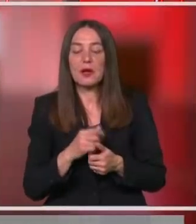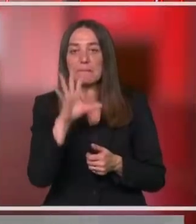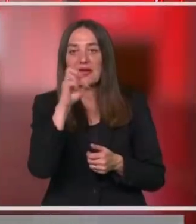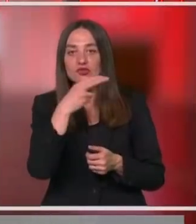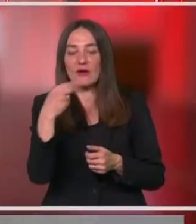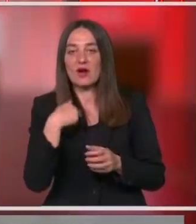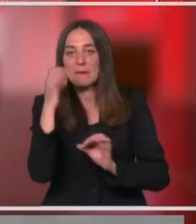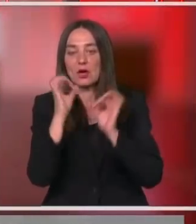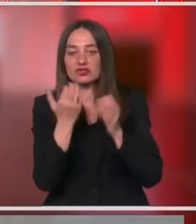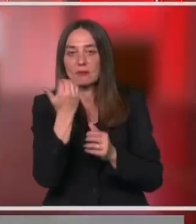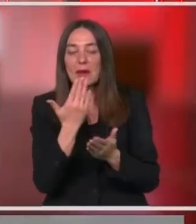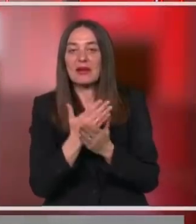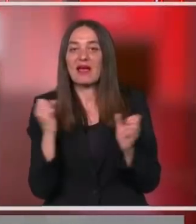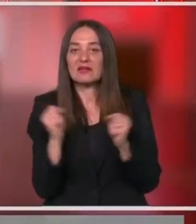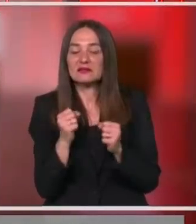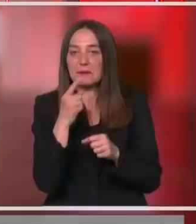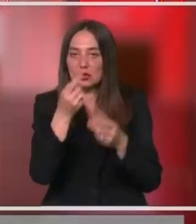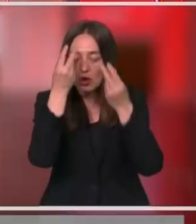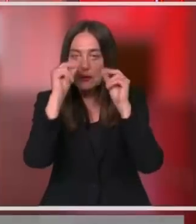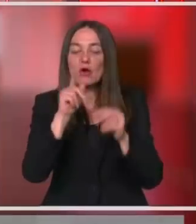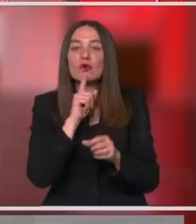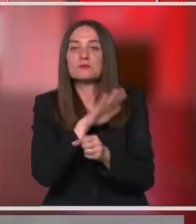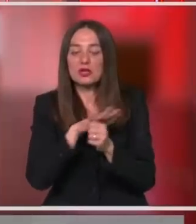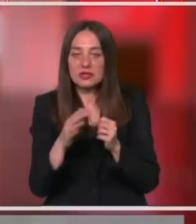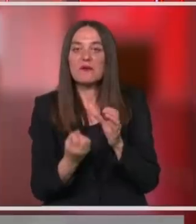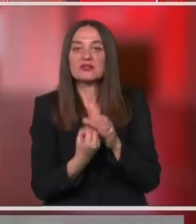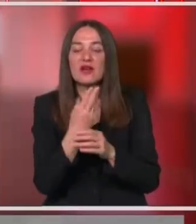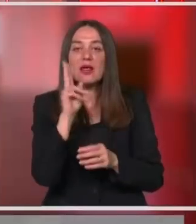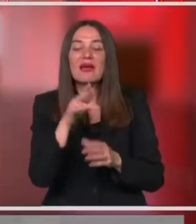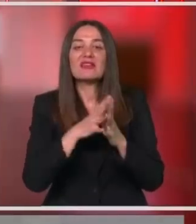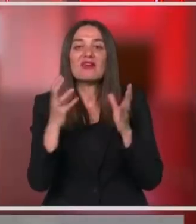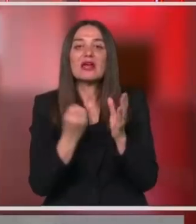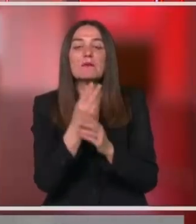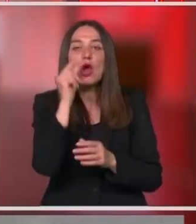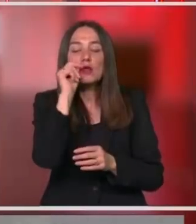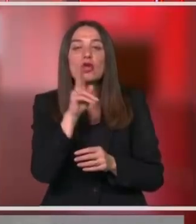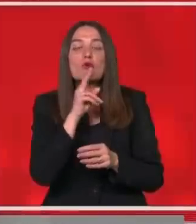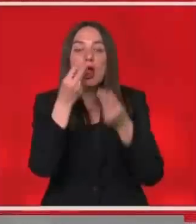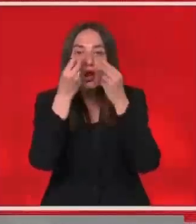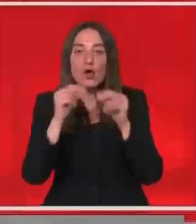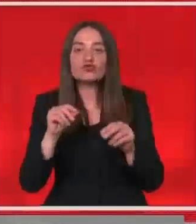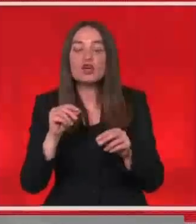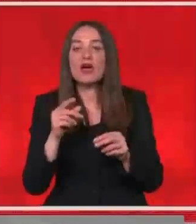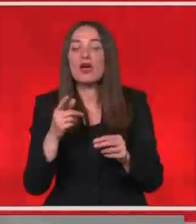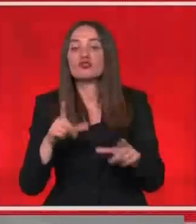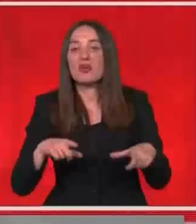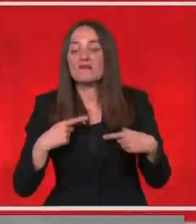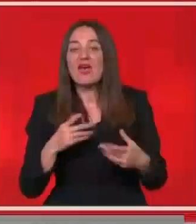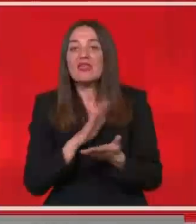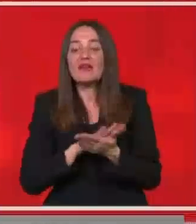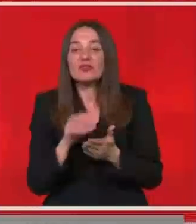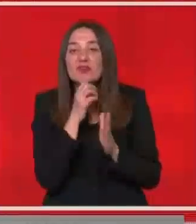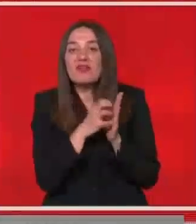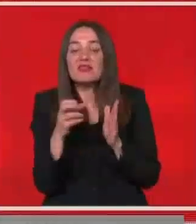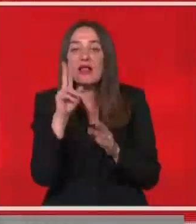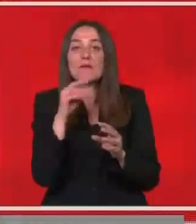evra nam je prošla plata bila u decembru, to je obećanje koje smo ispunili i ostvarili. Imate veliki broj ljudi koji loše žive ili koji jednostavno i dalje